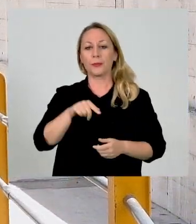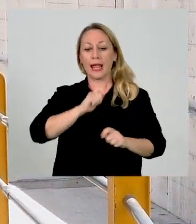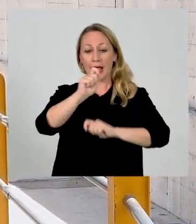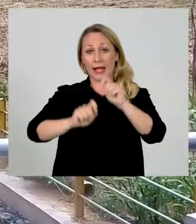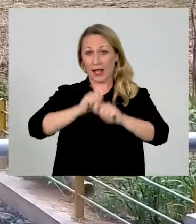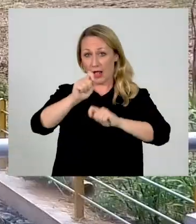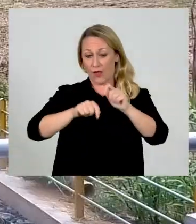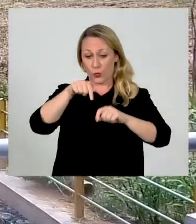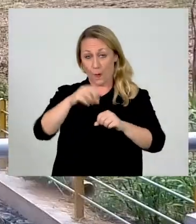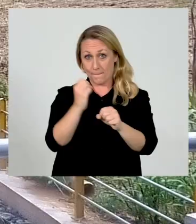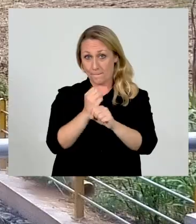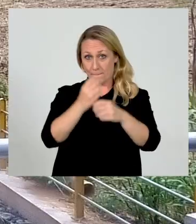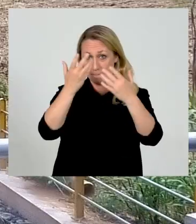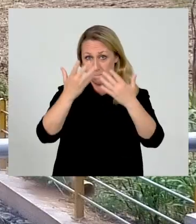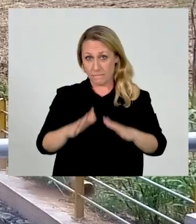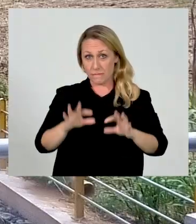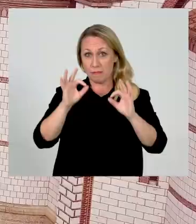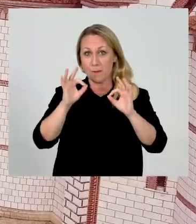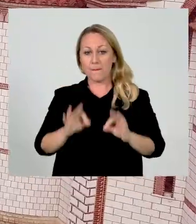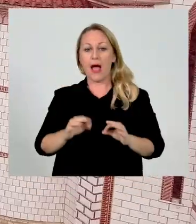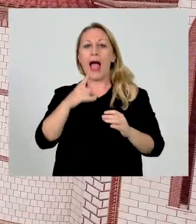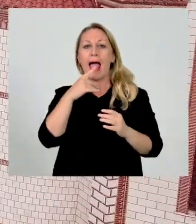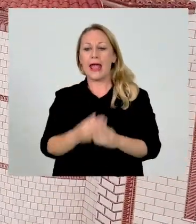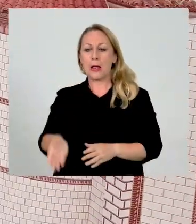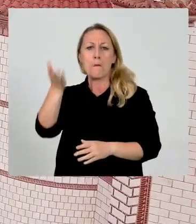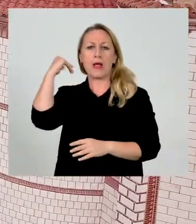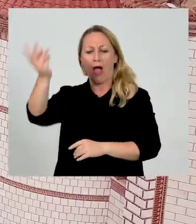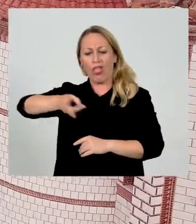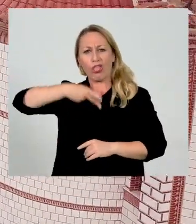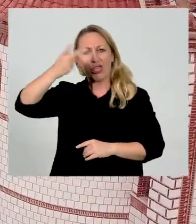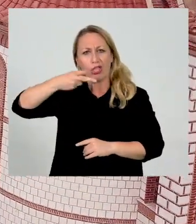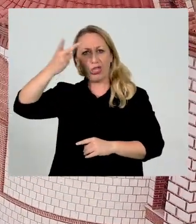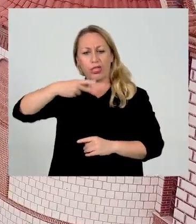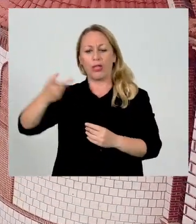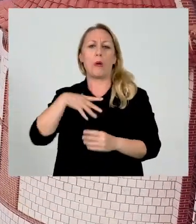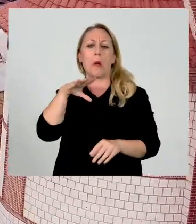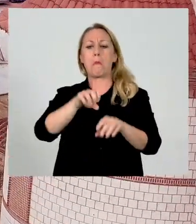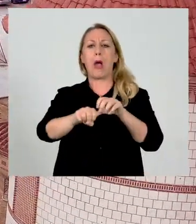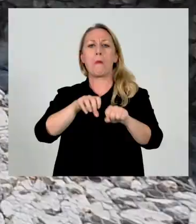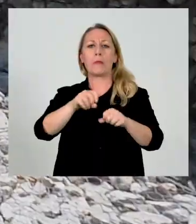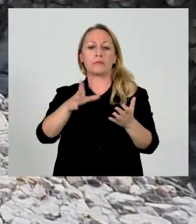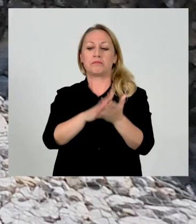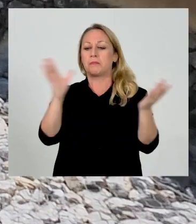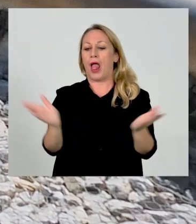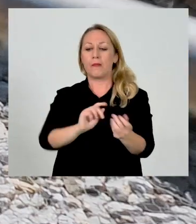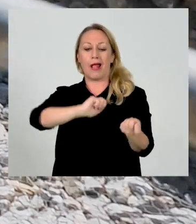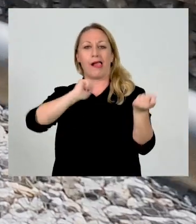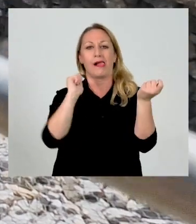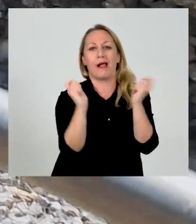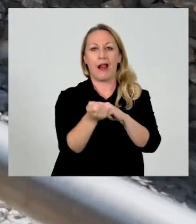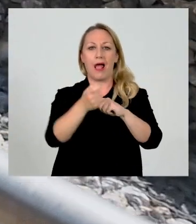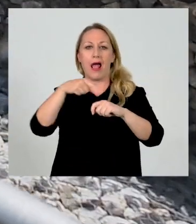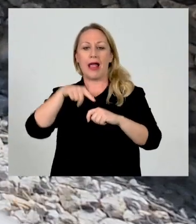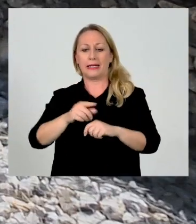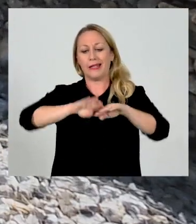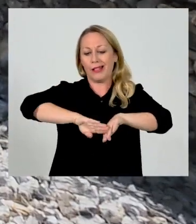Με την κατασκευή του έργου αποτράπηκαν κάποιες αυθαίρετες ενέργειες επί αυτού, που ήταν επεμβάσεις